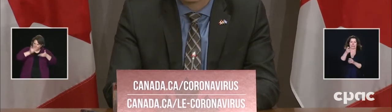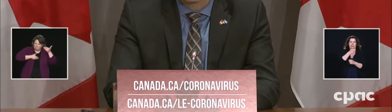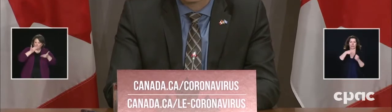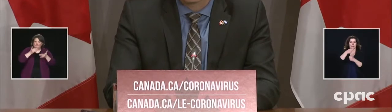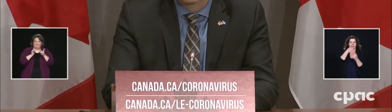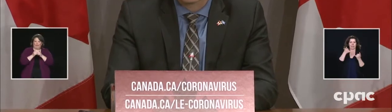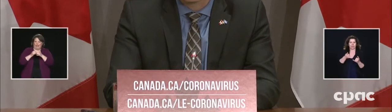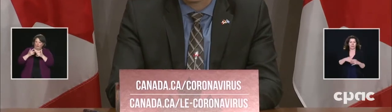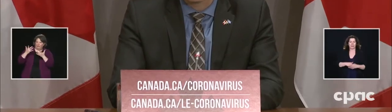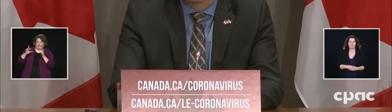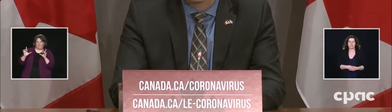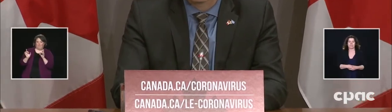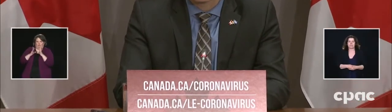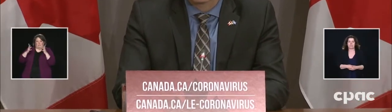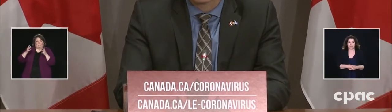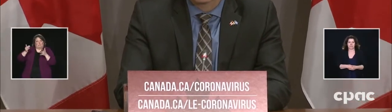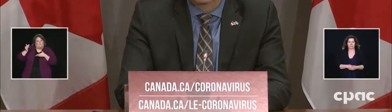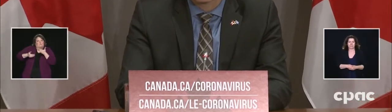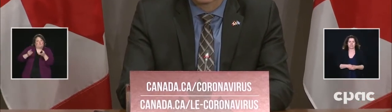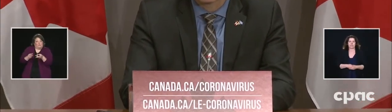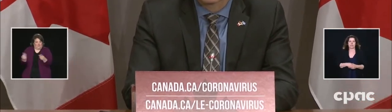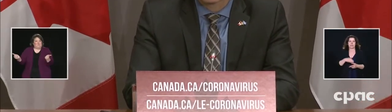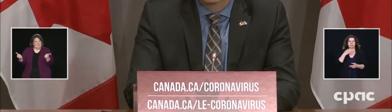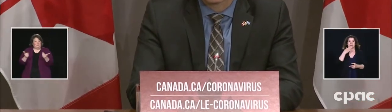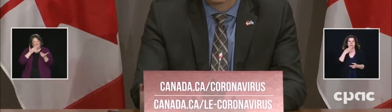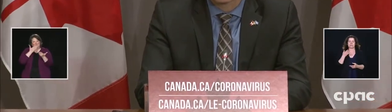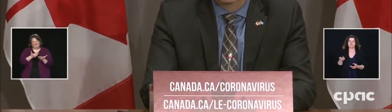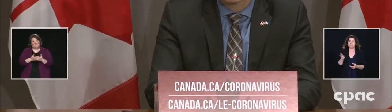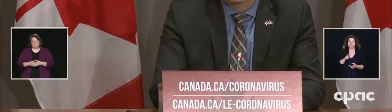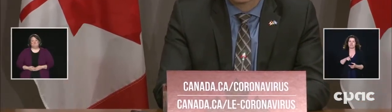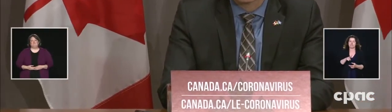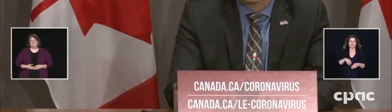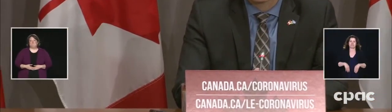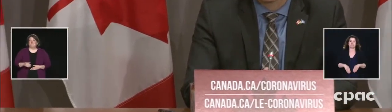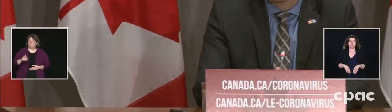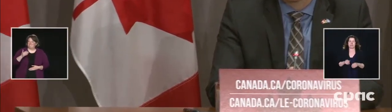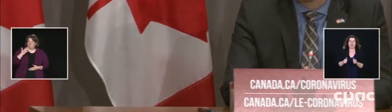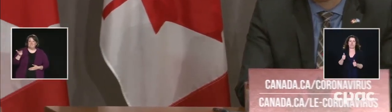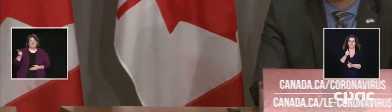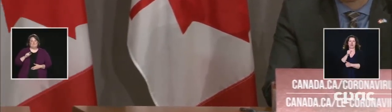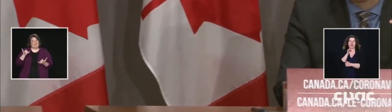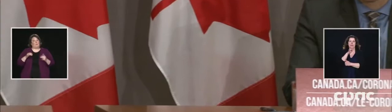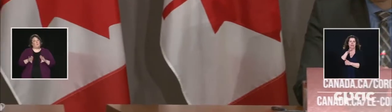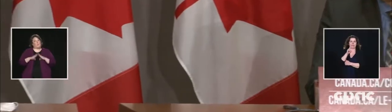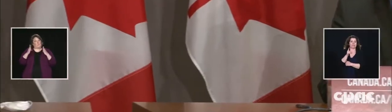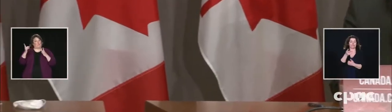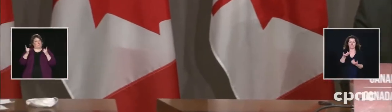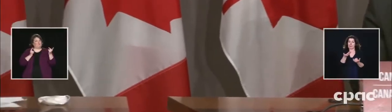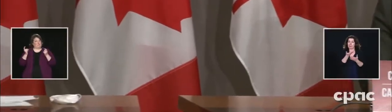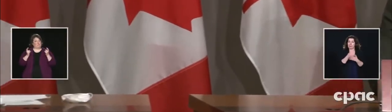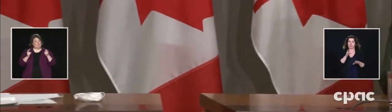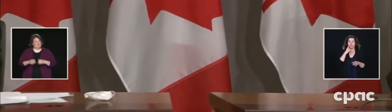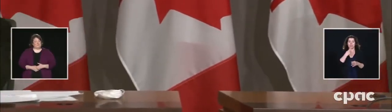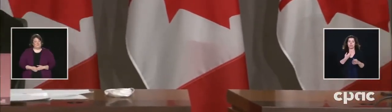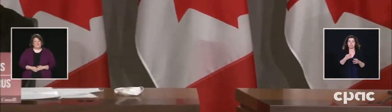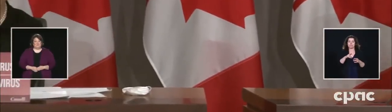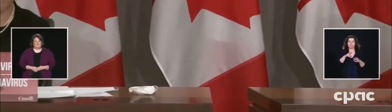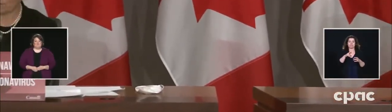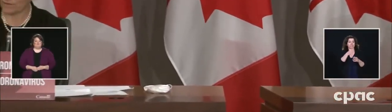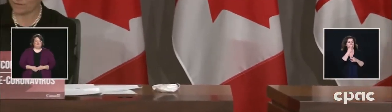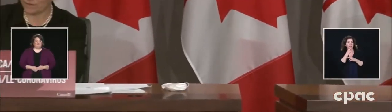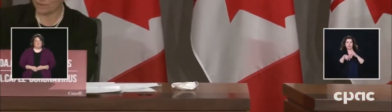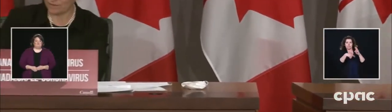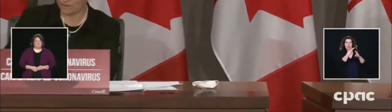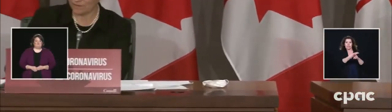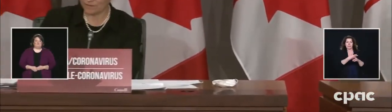beaucoup, Jean-Yves. Et on est prêt à répondre à vos questions. Carl, s'il vous plaît. Merci, Madame la Vice-Première Ministre. So, as usual, we'll start with the questions on the phone before we